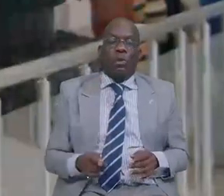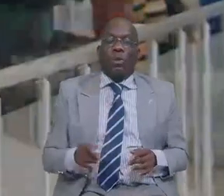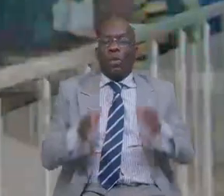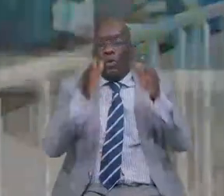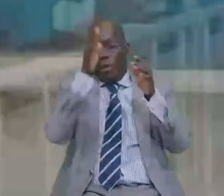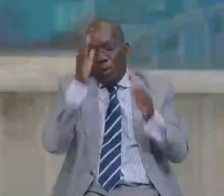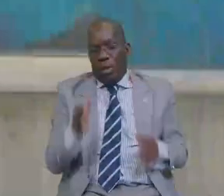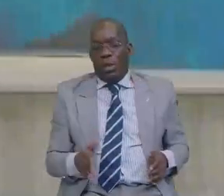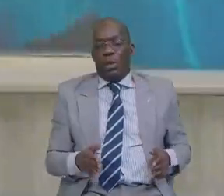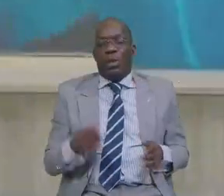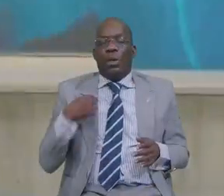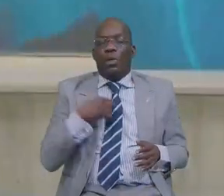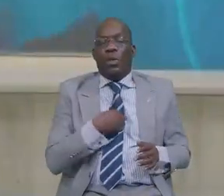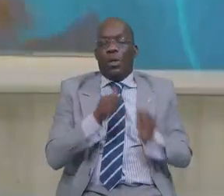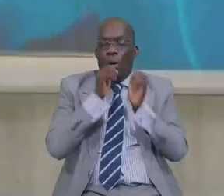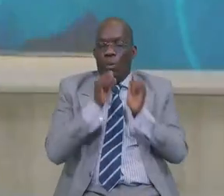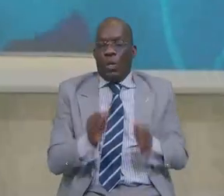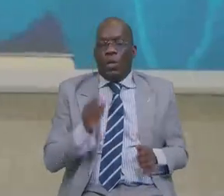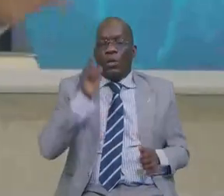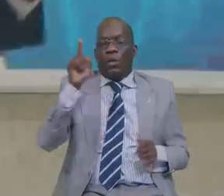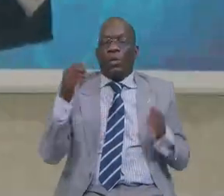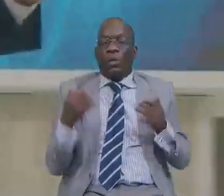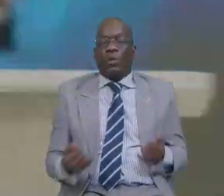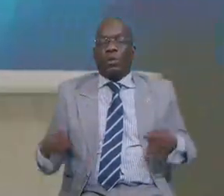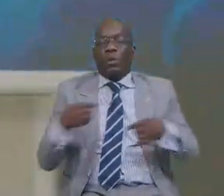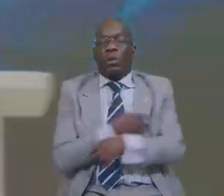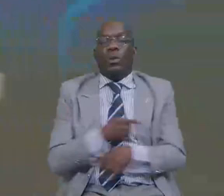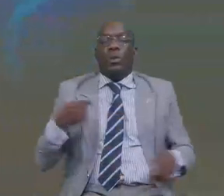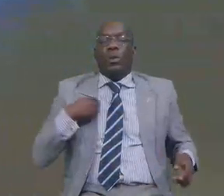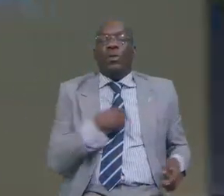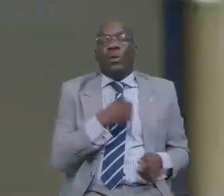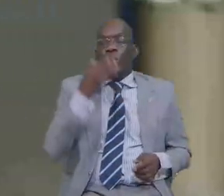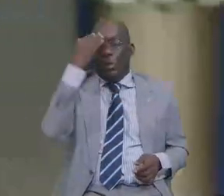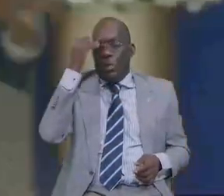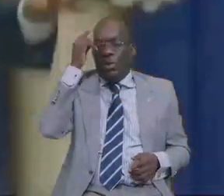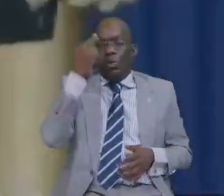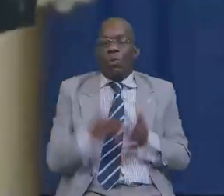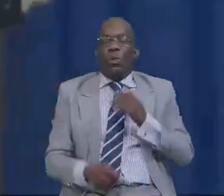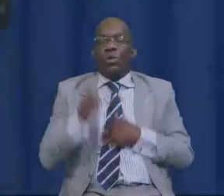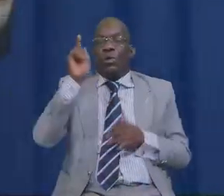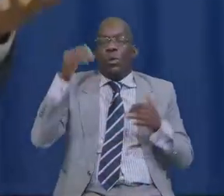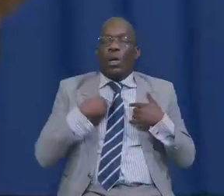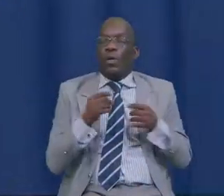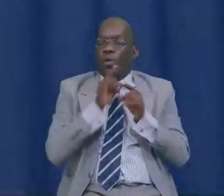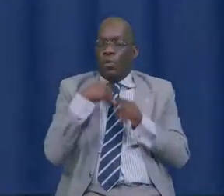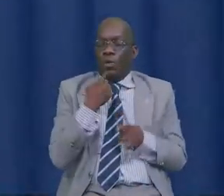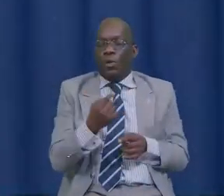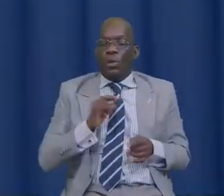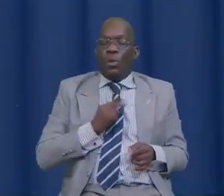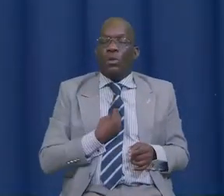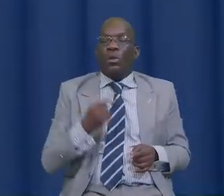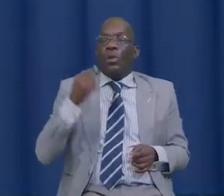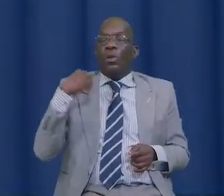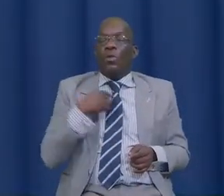Père, nous te bénissons aujourd'hui. Nous savons ce que tu nous as dit. Nous savons ce que tu